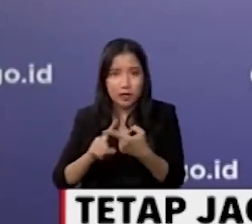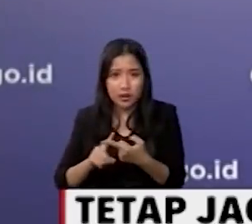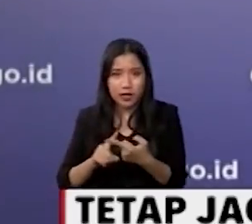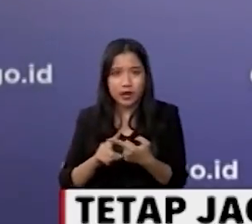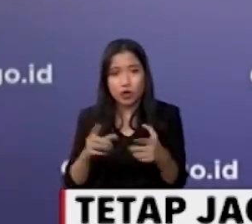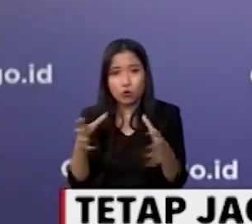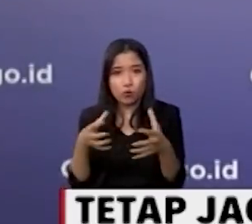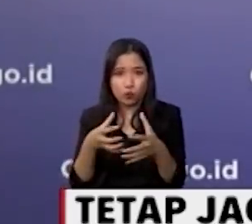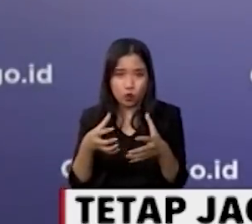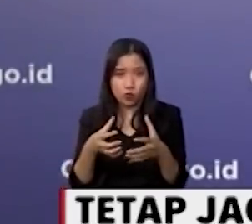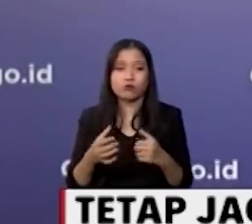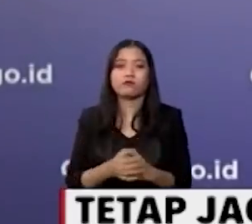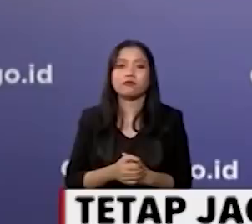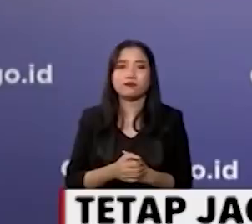kerabat?